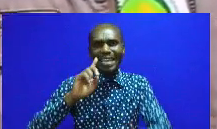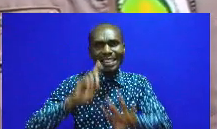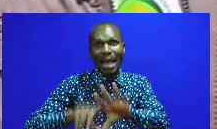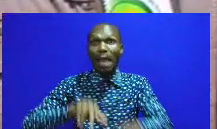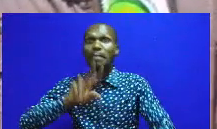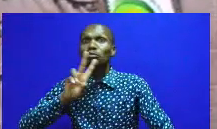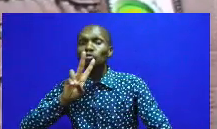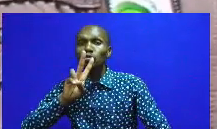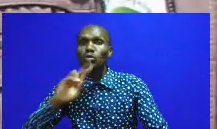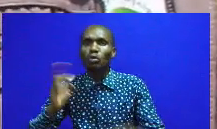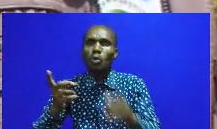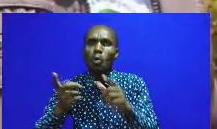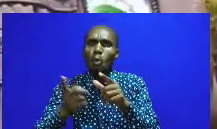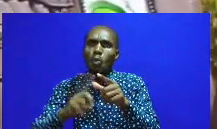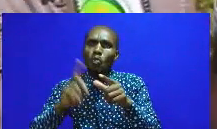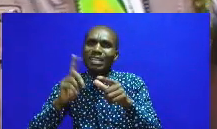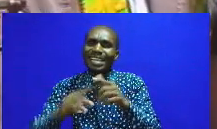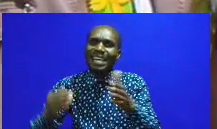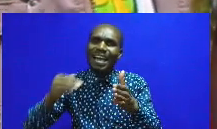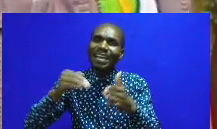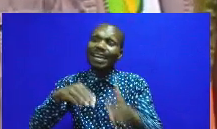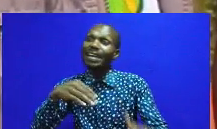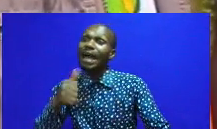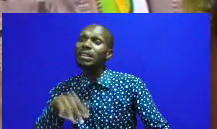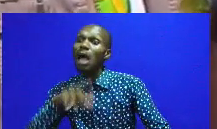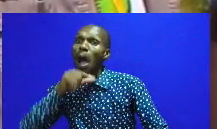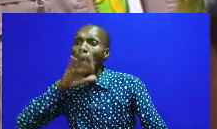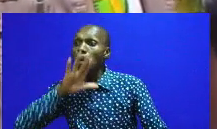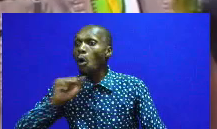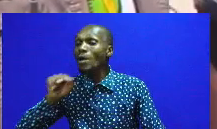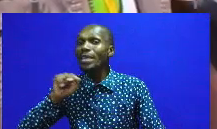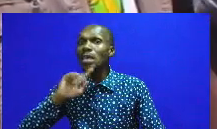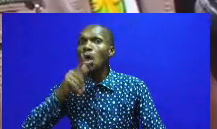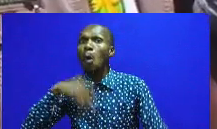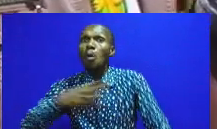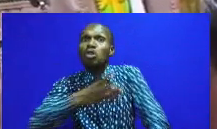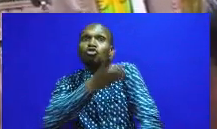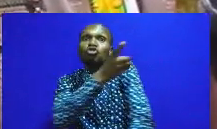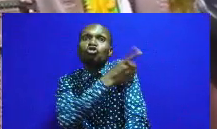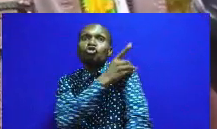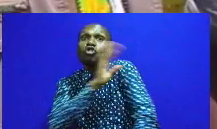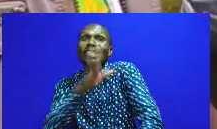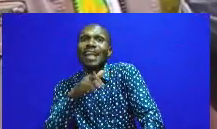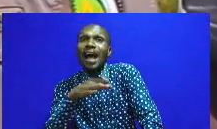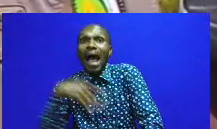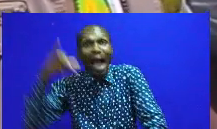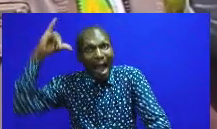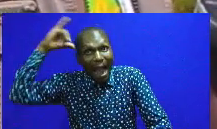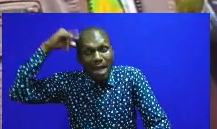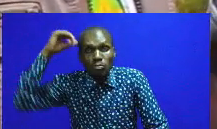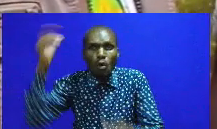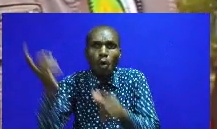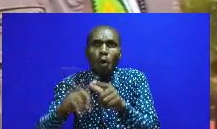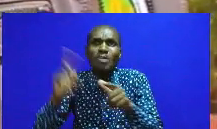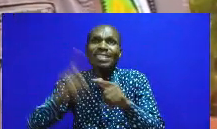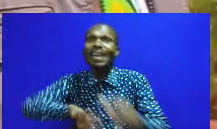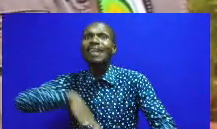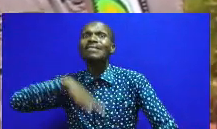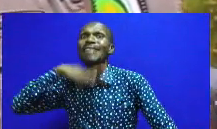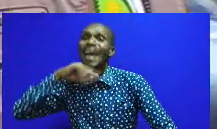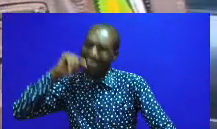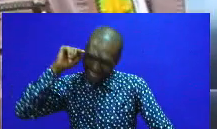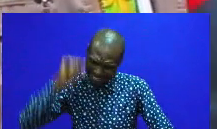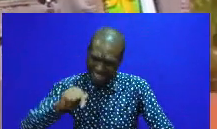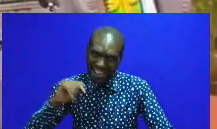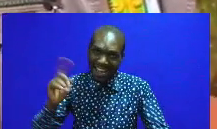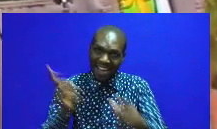babere naende mu muro ito orenge omunyagitari gwe cyombe nere na iteye gaiga kuruwa